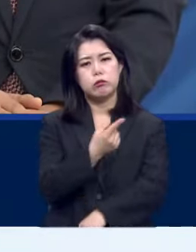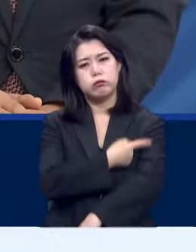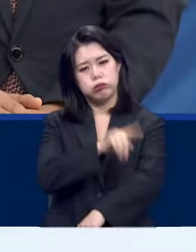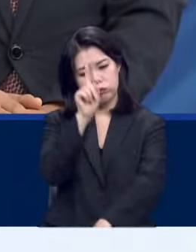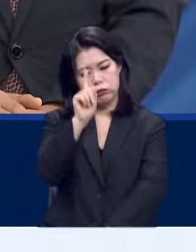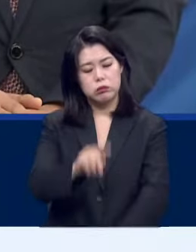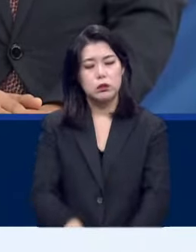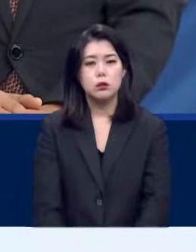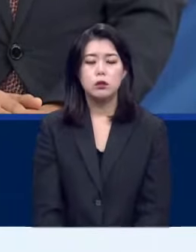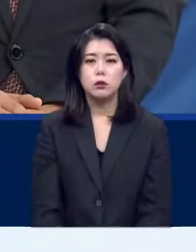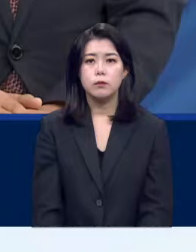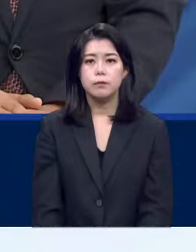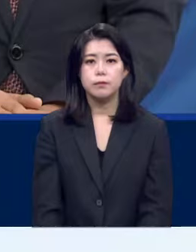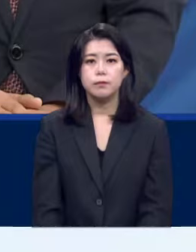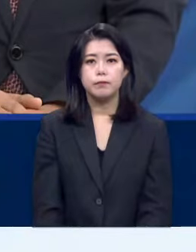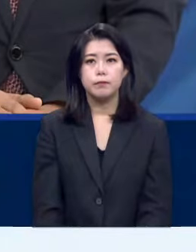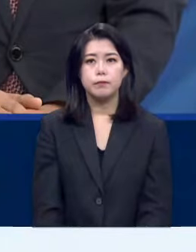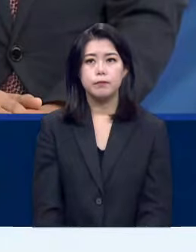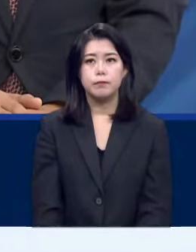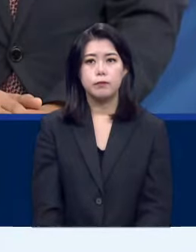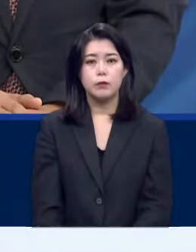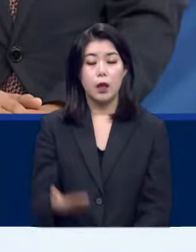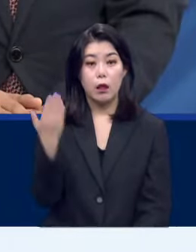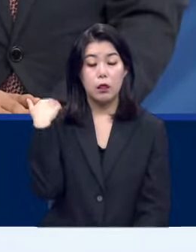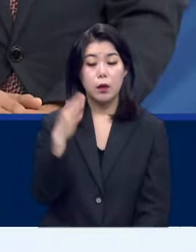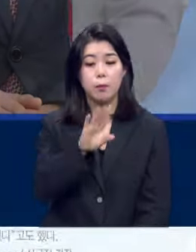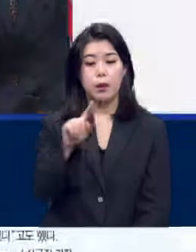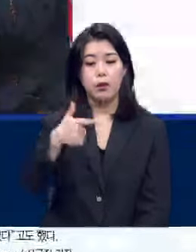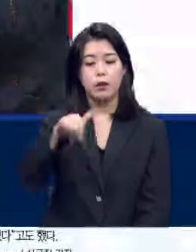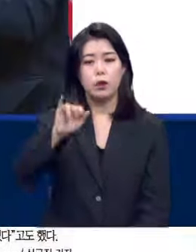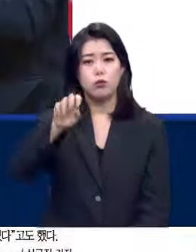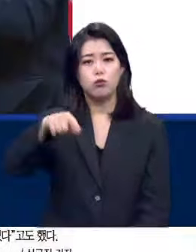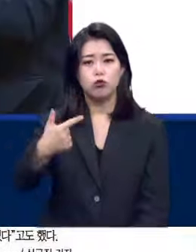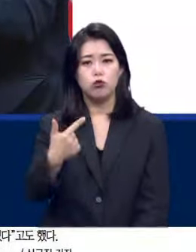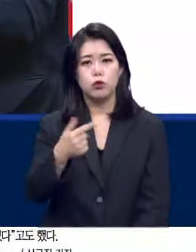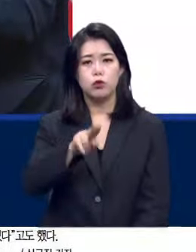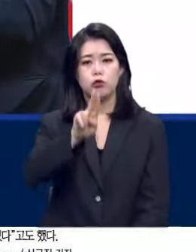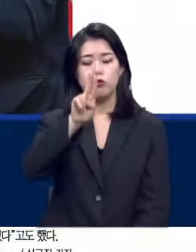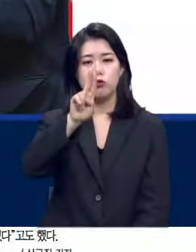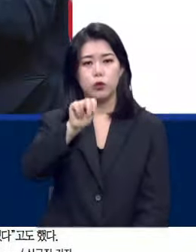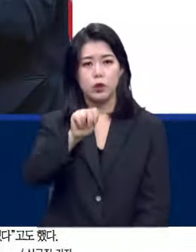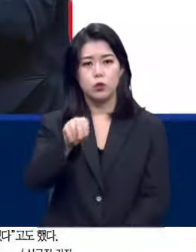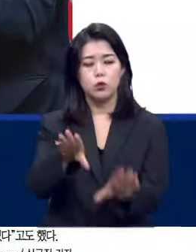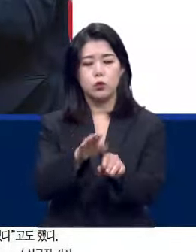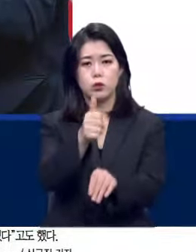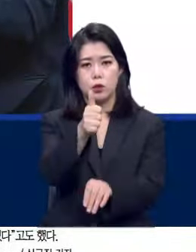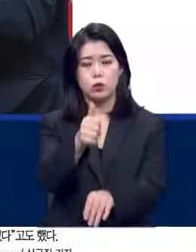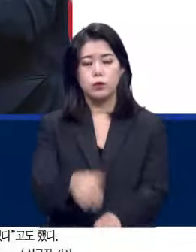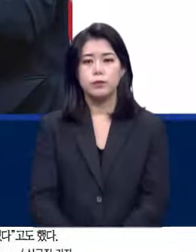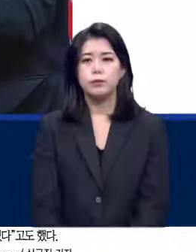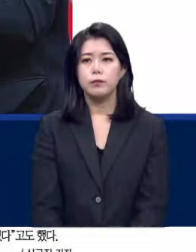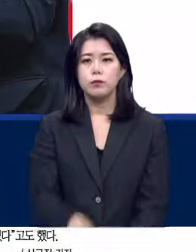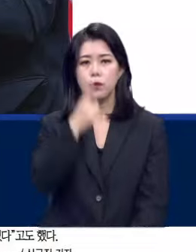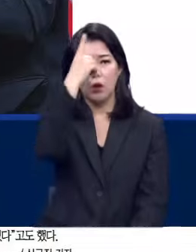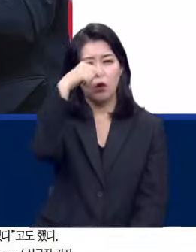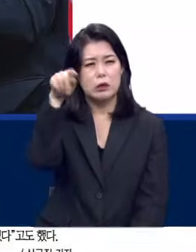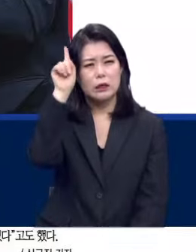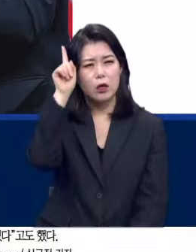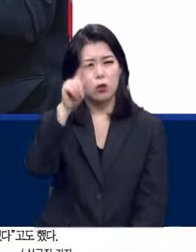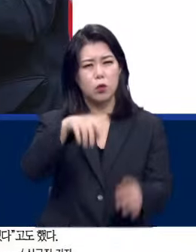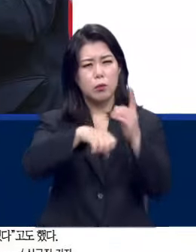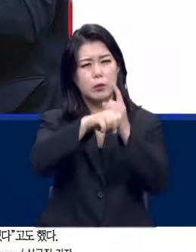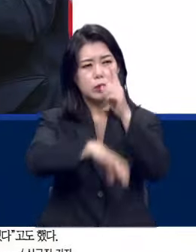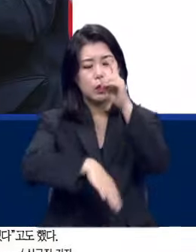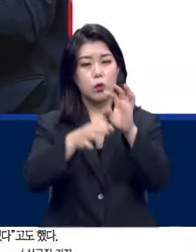수 있는 거고 예전에 반기문 그 UN 총장도 외교부 차관 시절에 그 러시아하키 미사일 조약